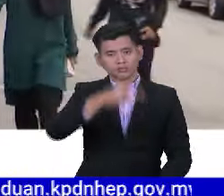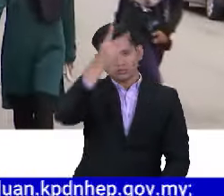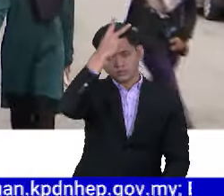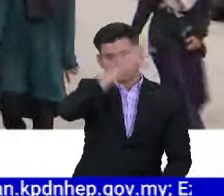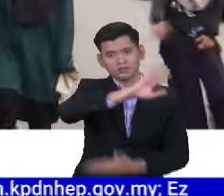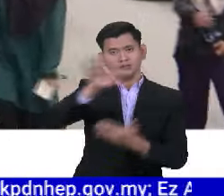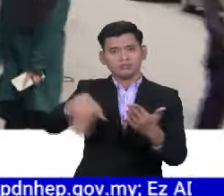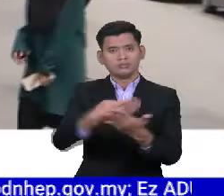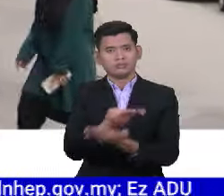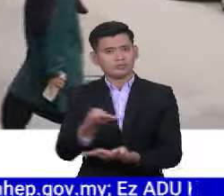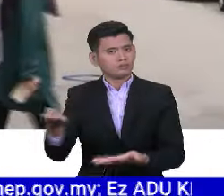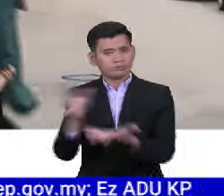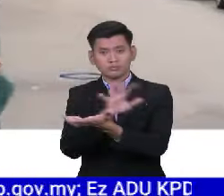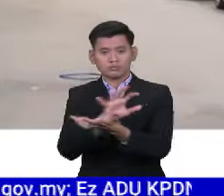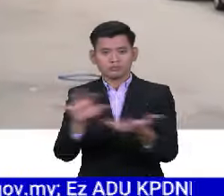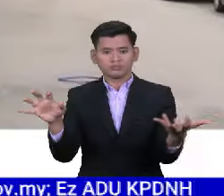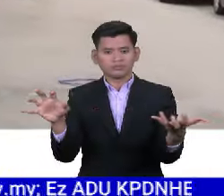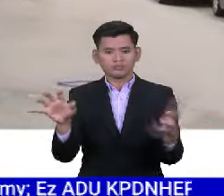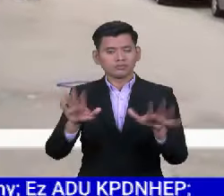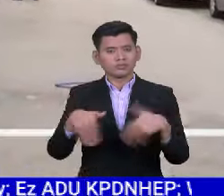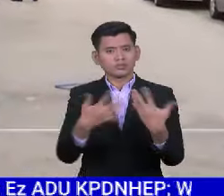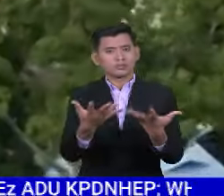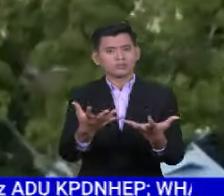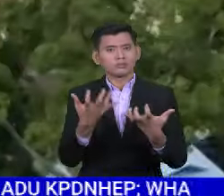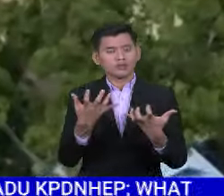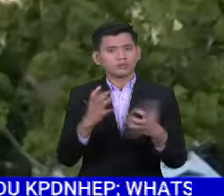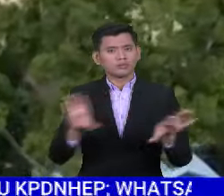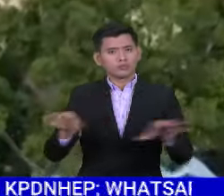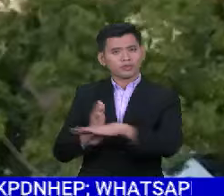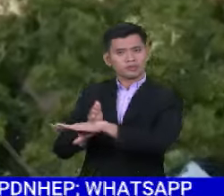hanyut lebih. Anak korban tu ni habis, tak tahu.